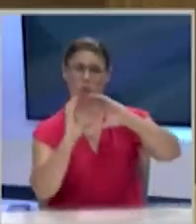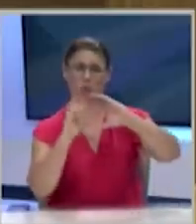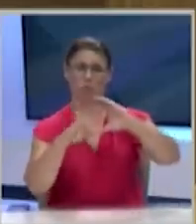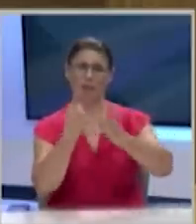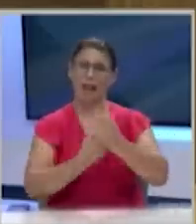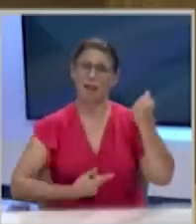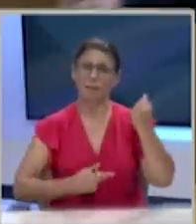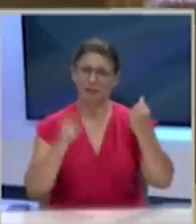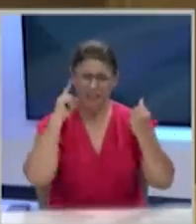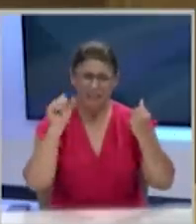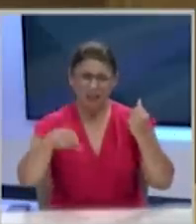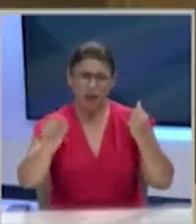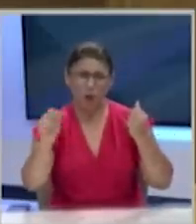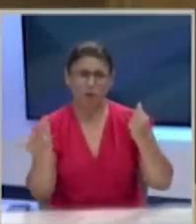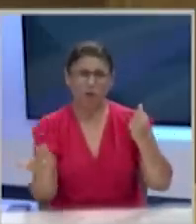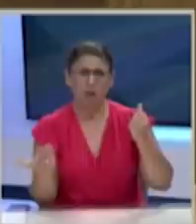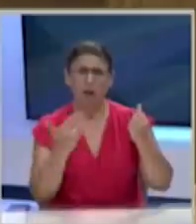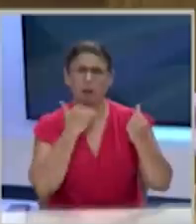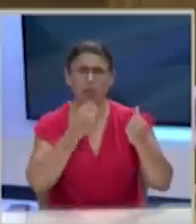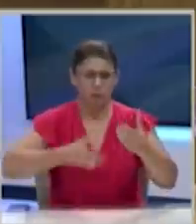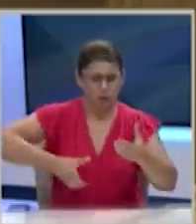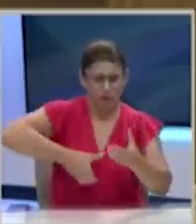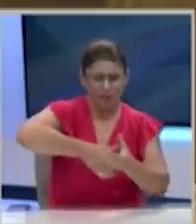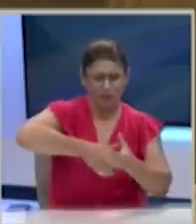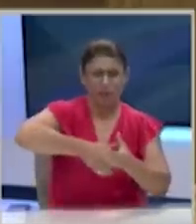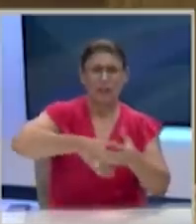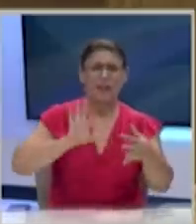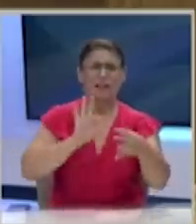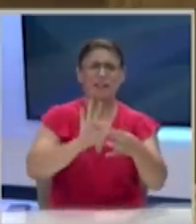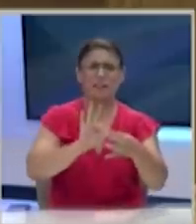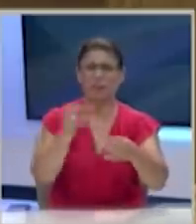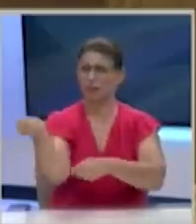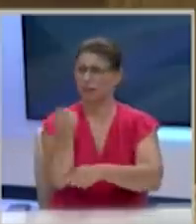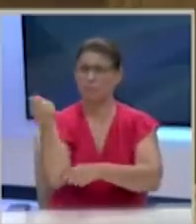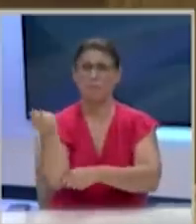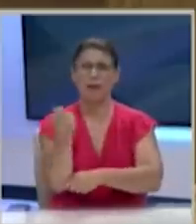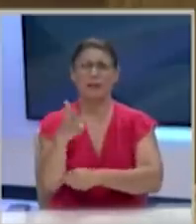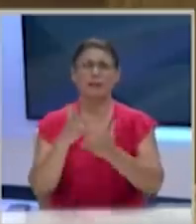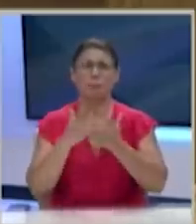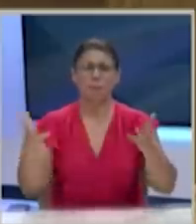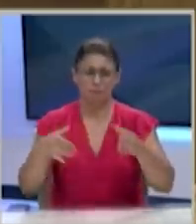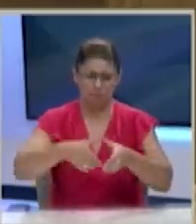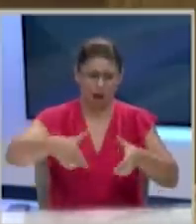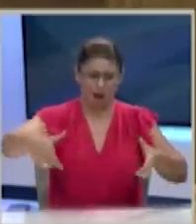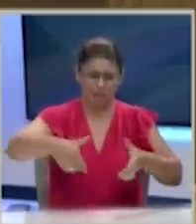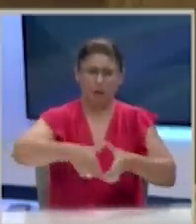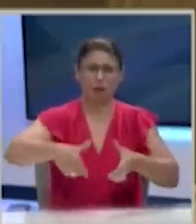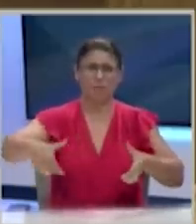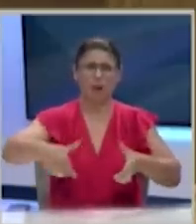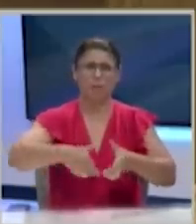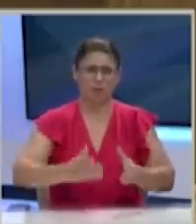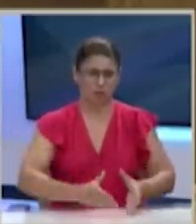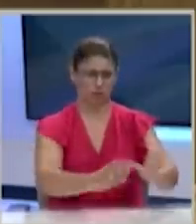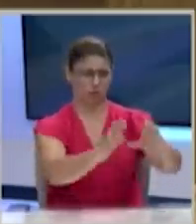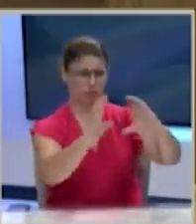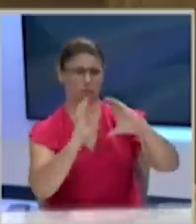Τα ξέρετε αυτά ή όχι? Που δεν μπορούσαν να συνδέσουν τις μάνικες γιατί ήταν μεγαλύτερες ή μικρότερες στους πυροσβεστικούς